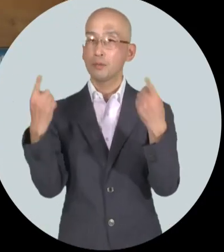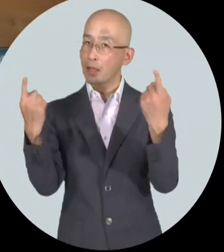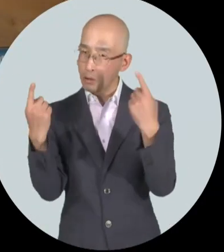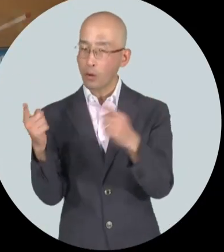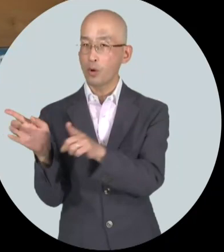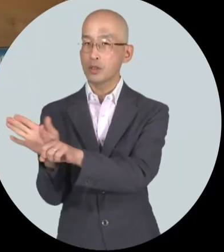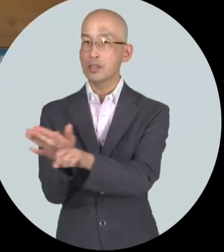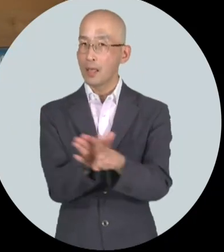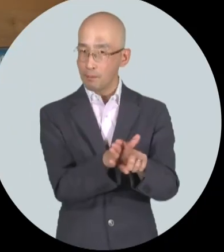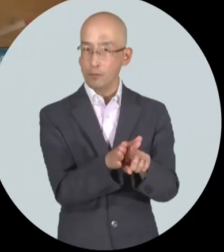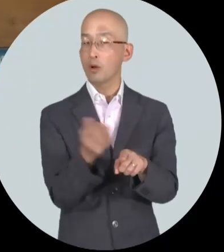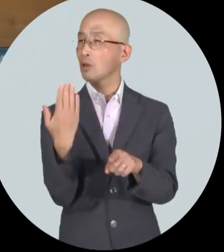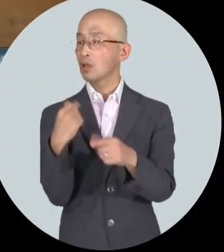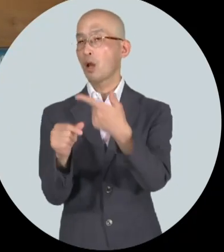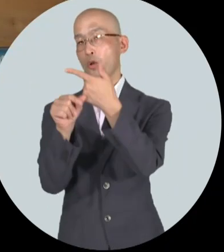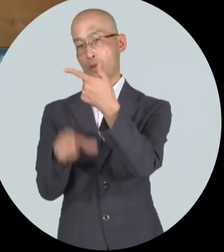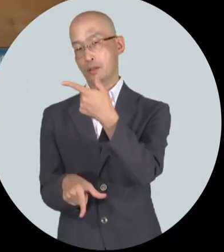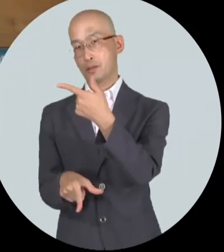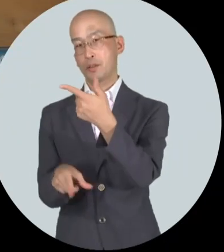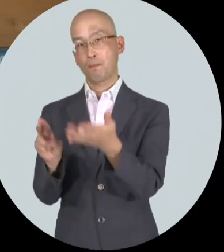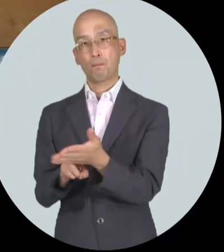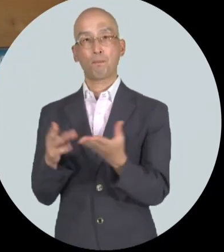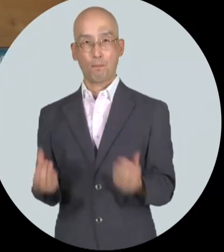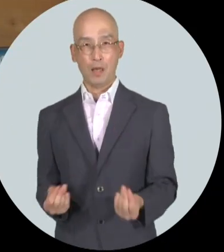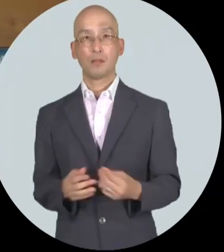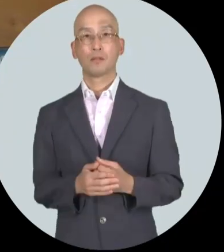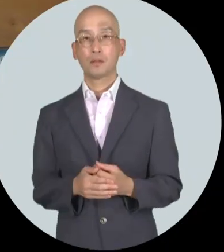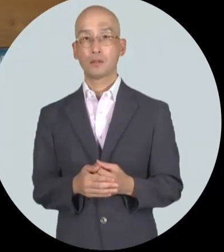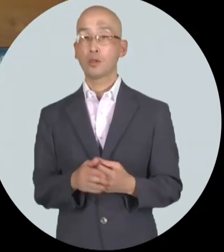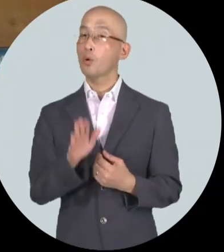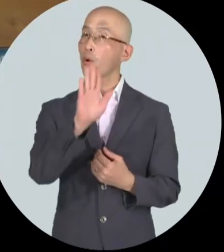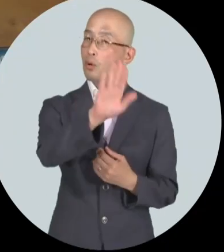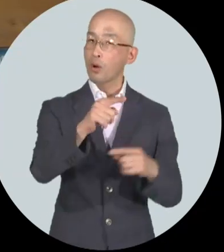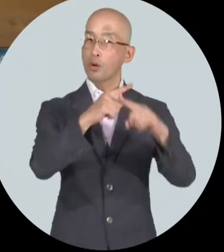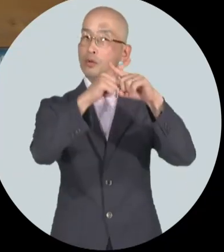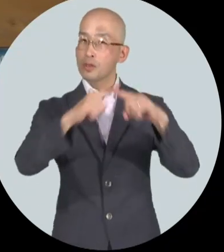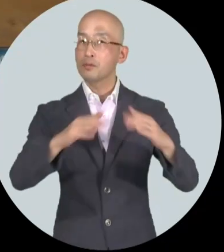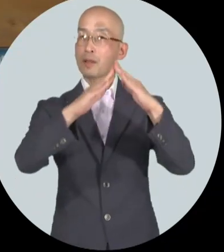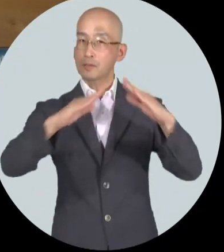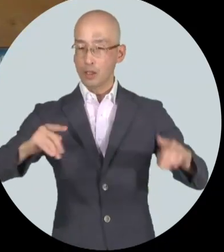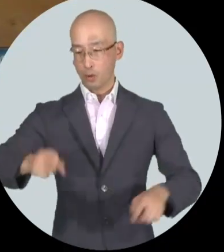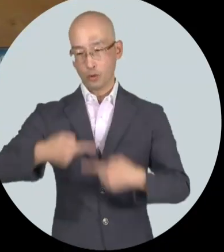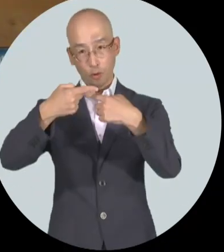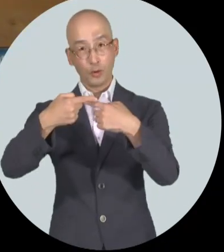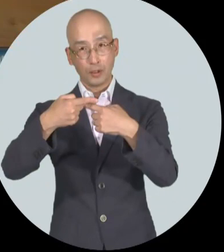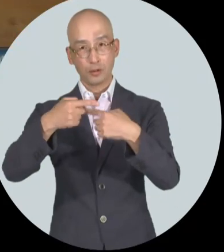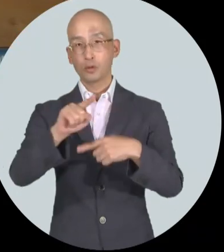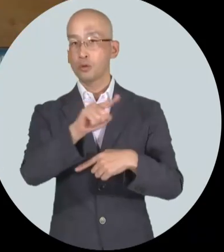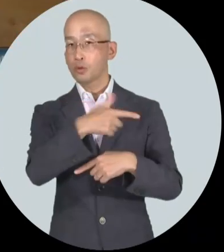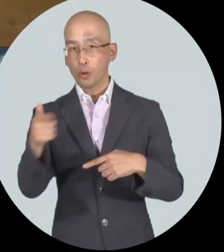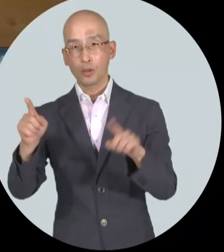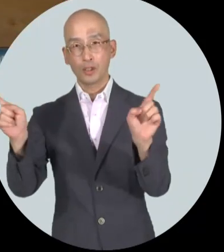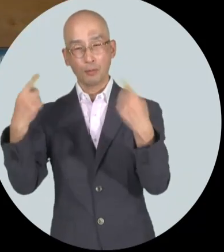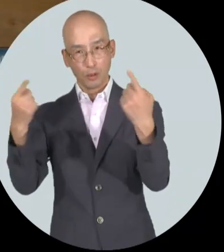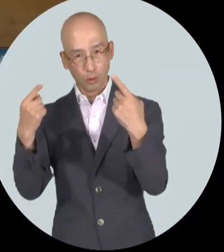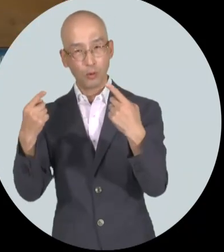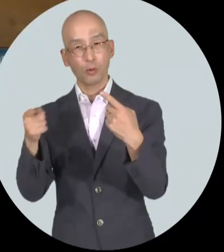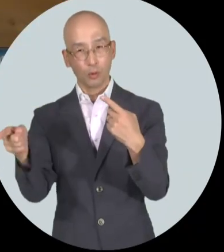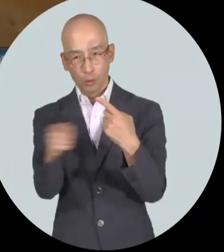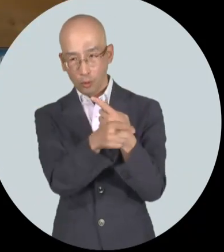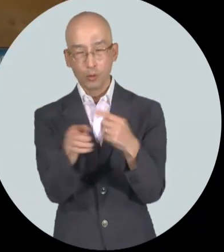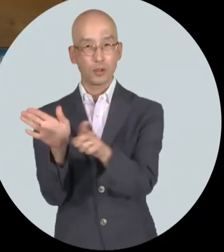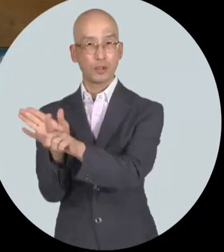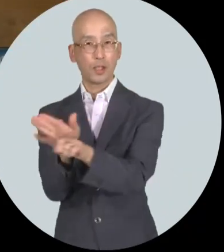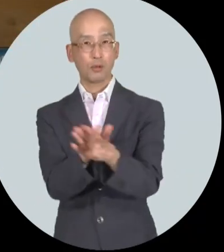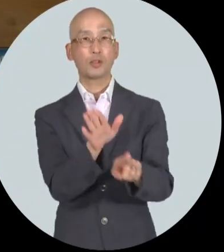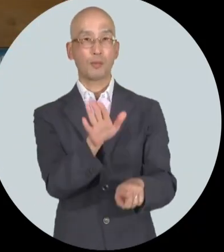援について6月補正で措置出しましたけれども、クリスマス会とかお正月等のイベントの開催を支